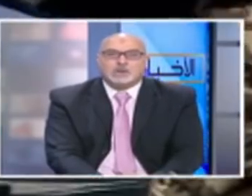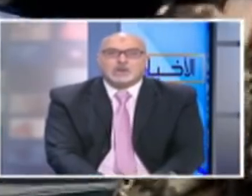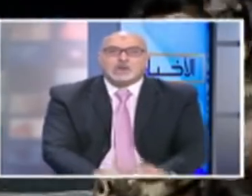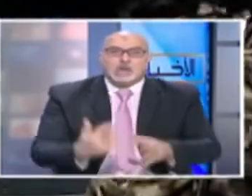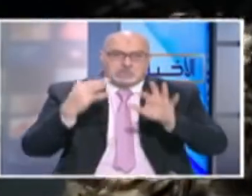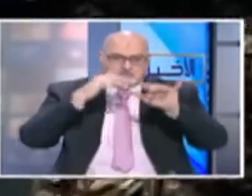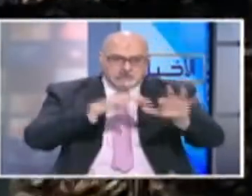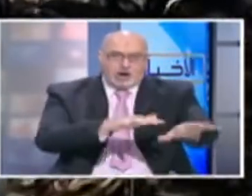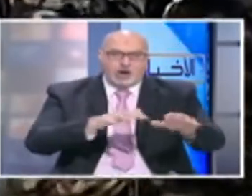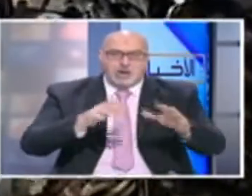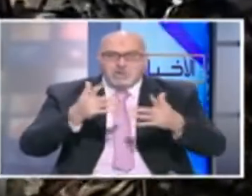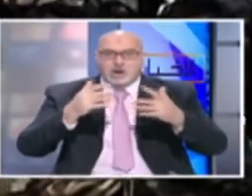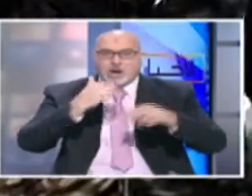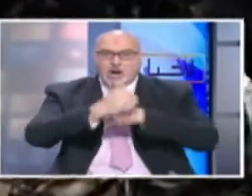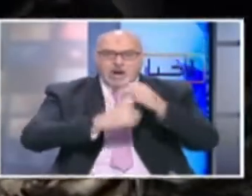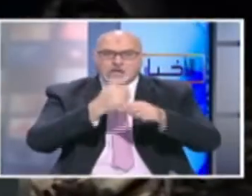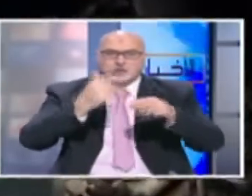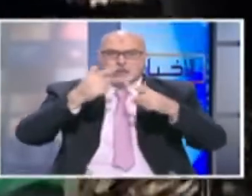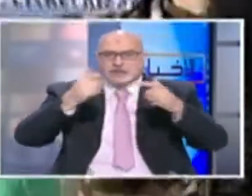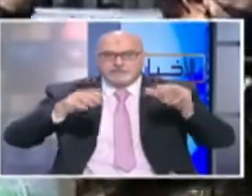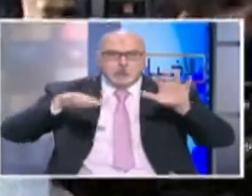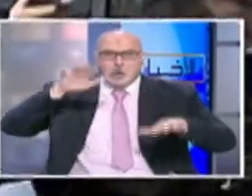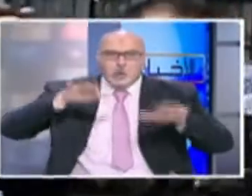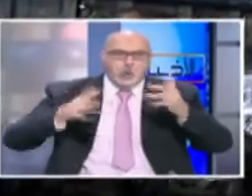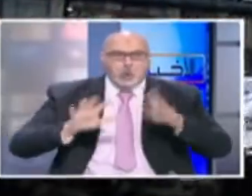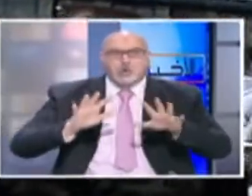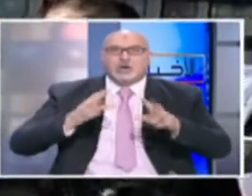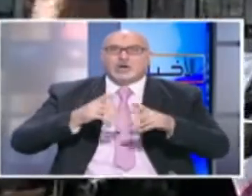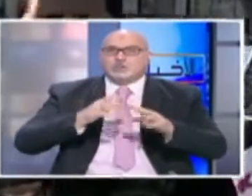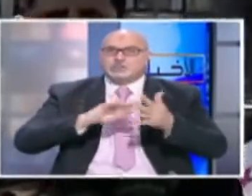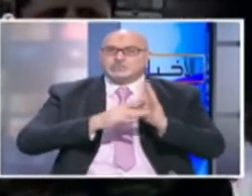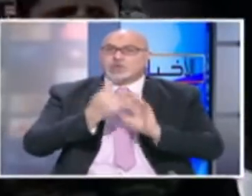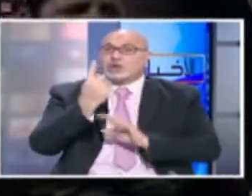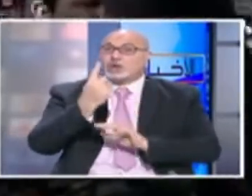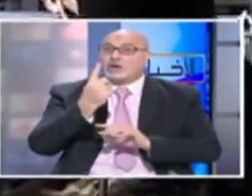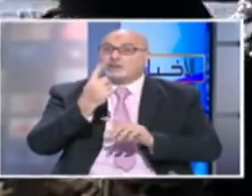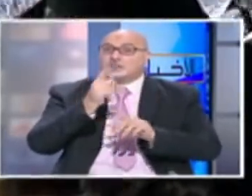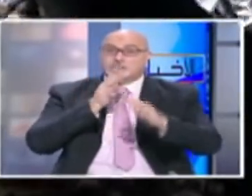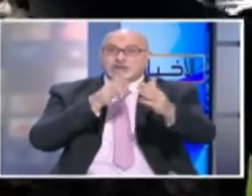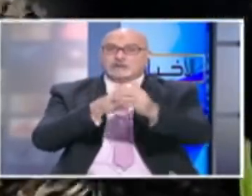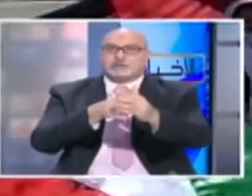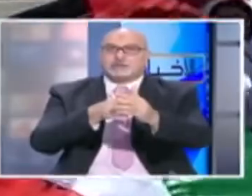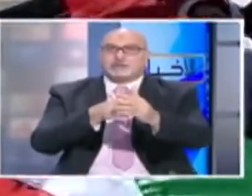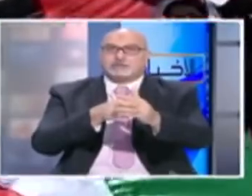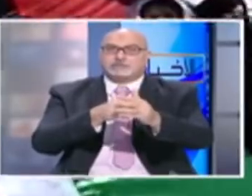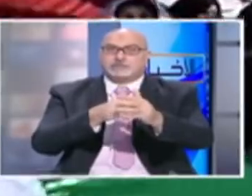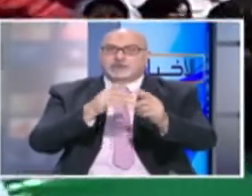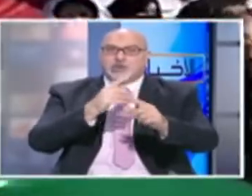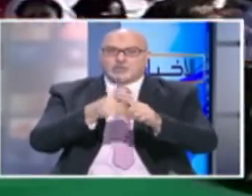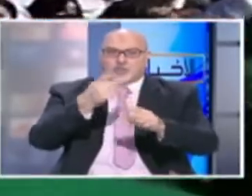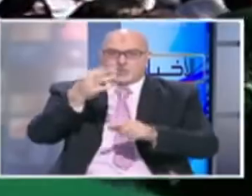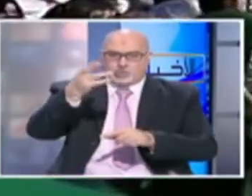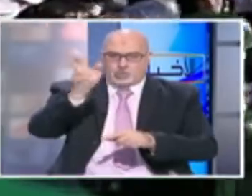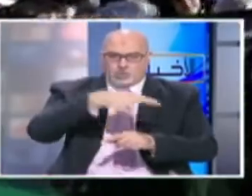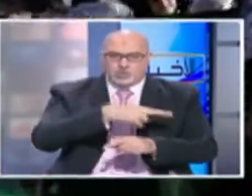المتظاهرون كانوا من فئات عمرية مختلفة، اتحدوا على كلمة واحدة من أجل هدف واحد، وهو العودة إلى